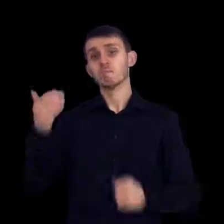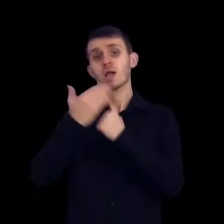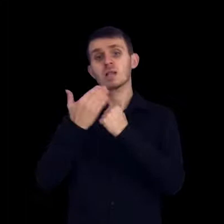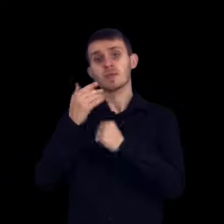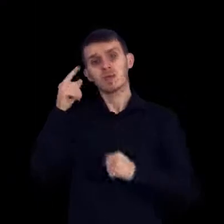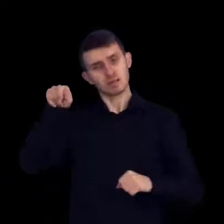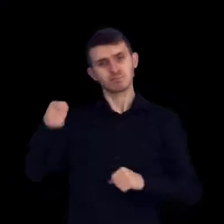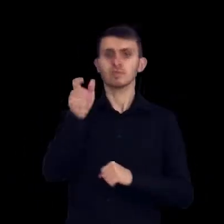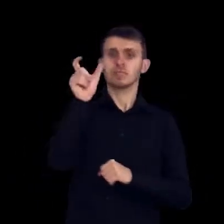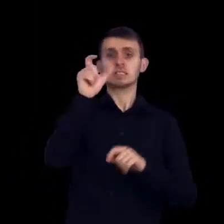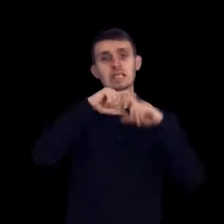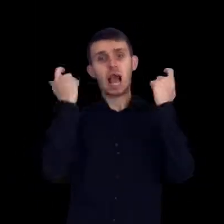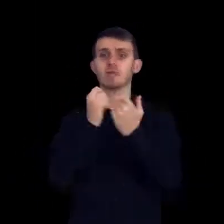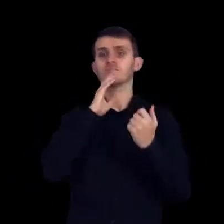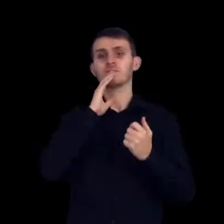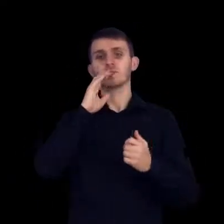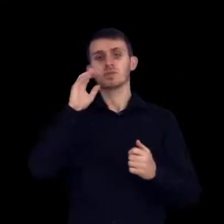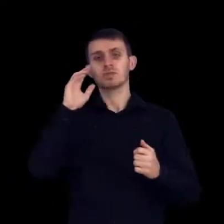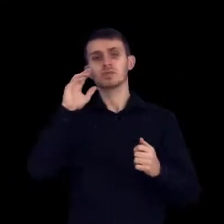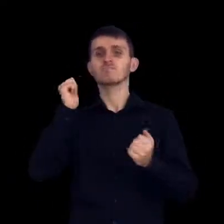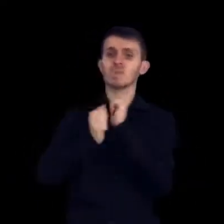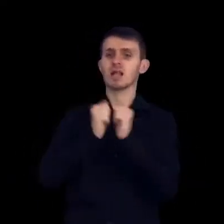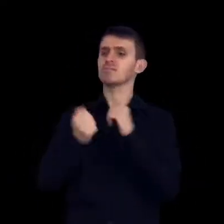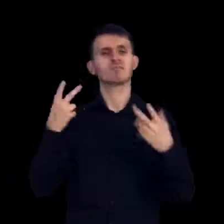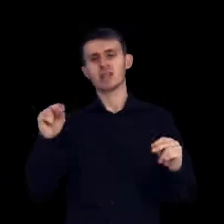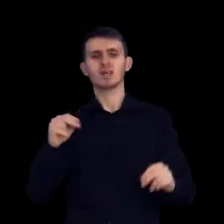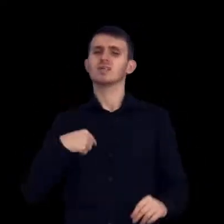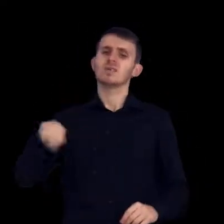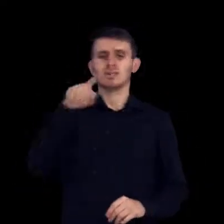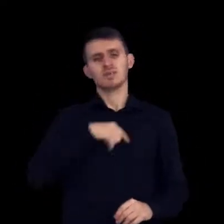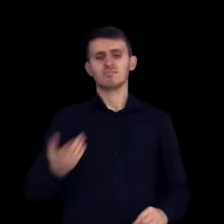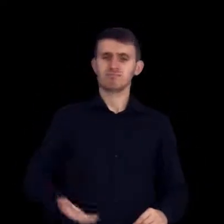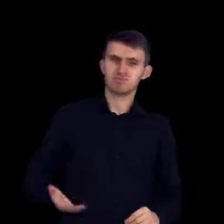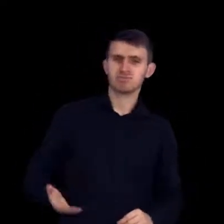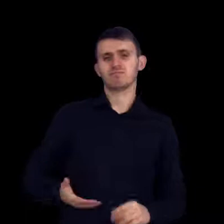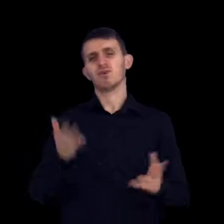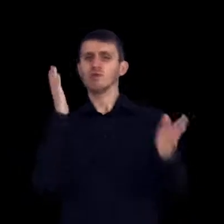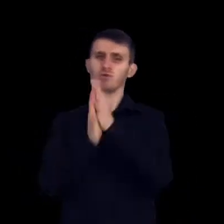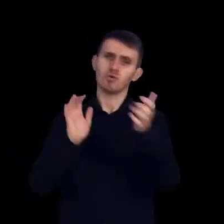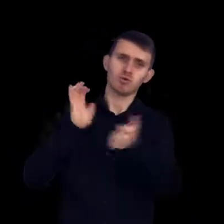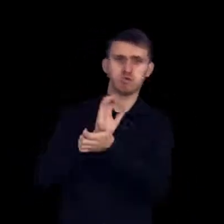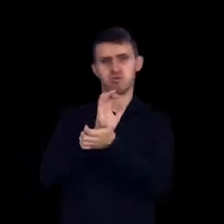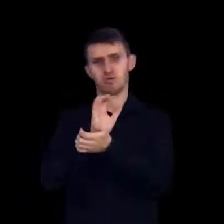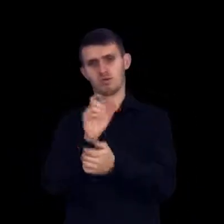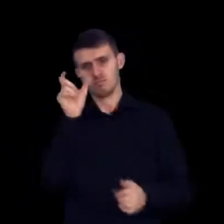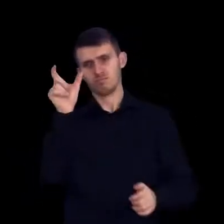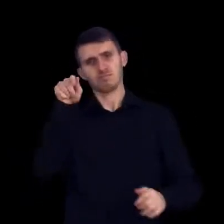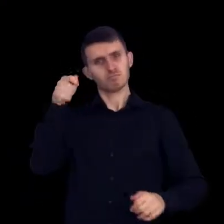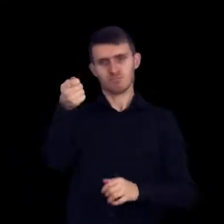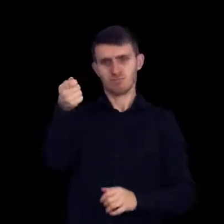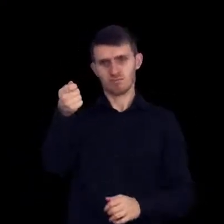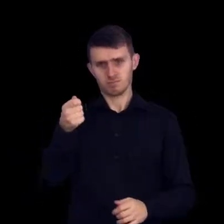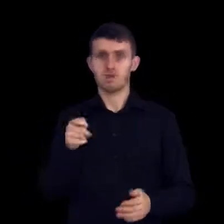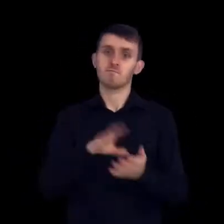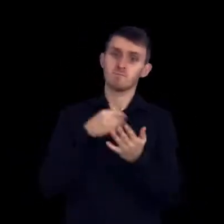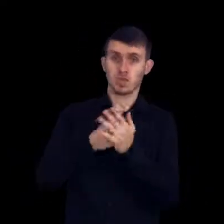napiwki w matematyce raczej nie używa się całych słów jako nazw zmiennych jesteśmy leniwi i wolimy prostsze